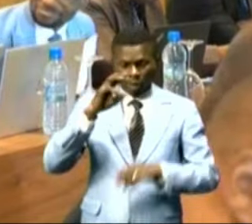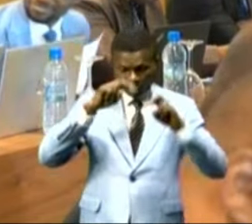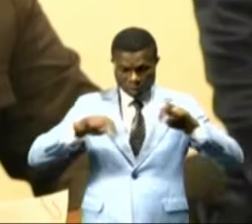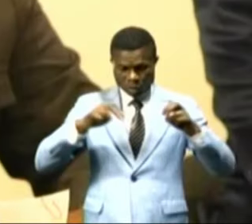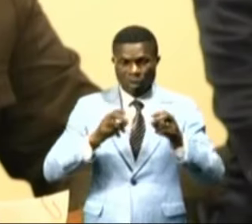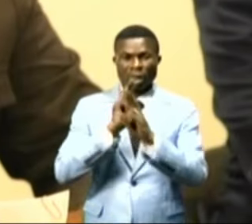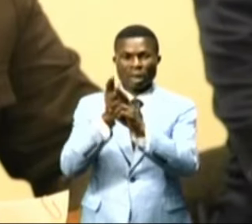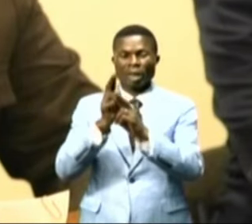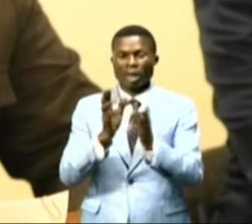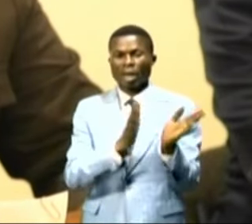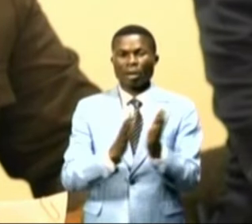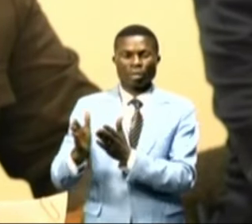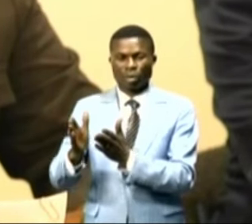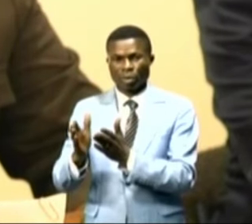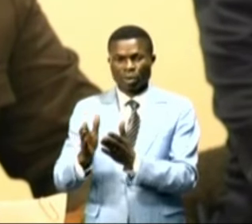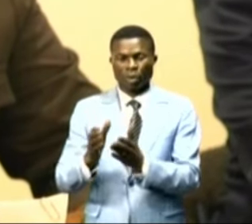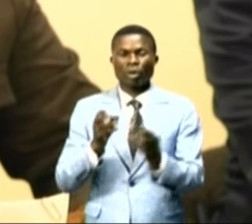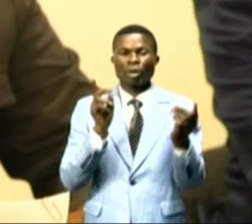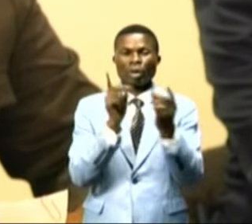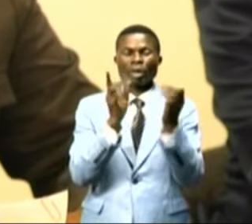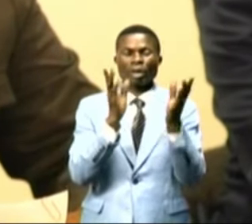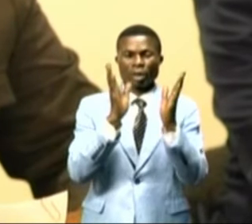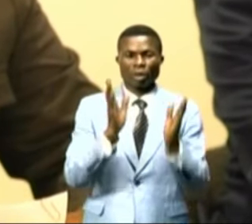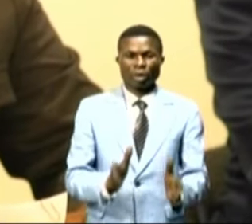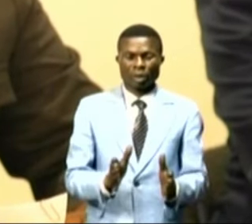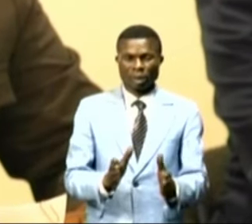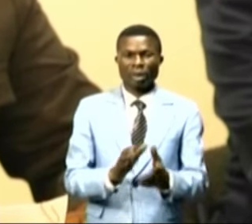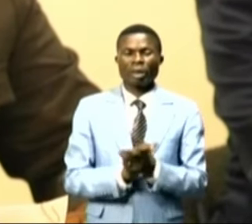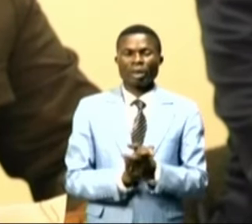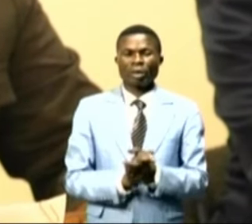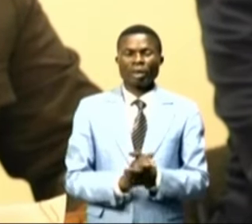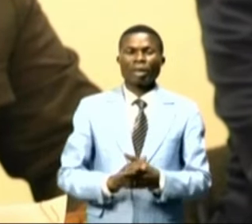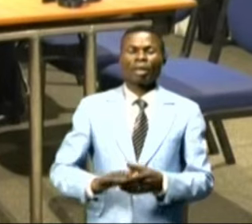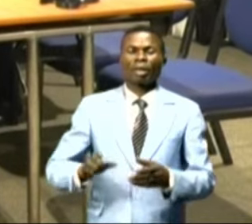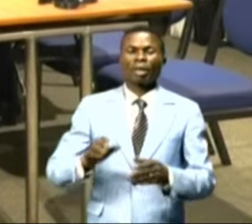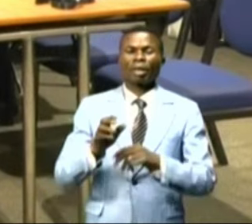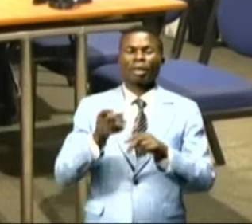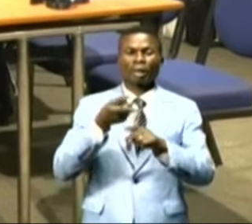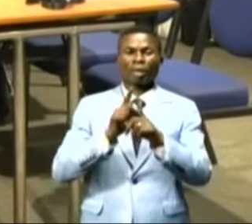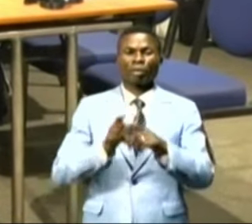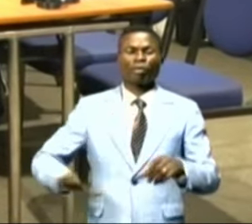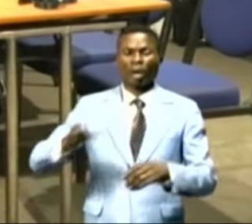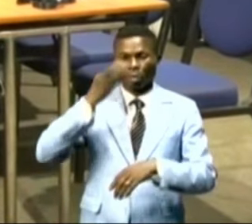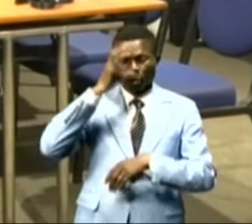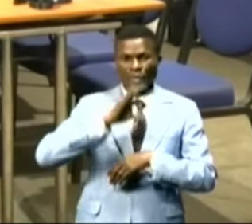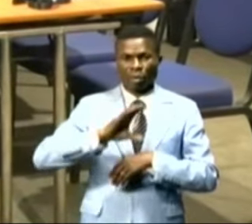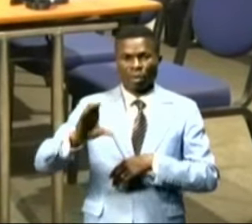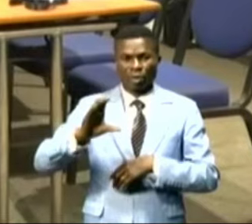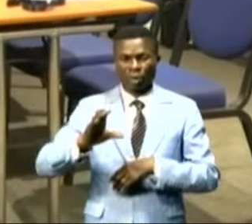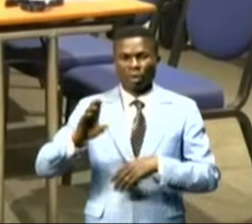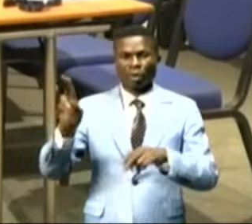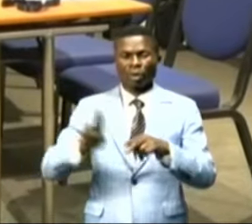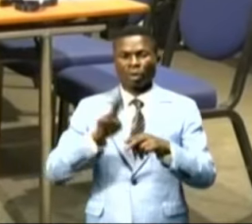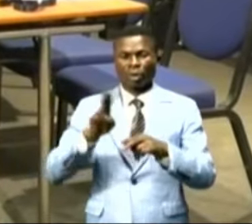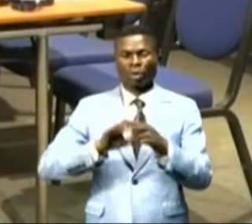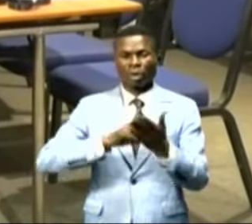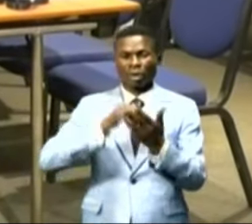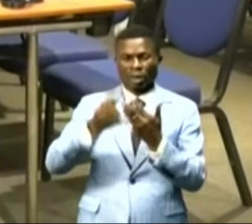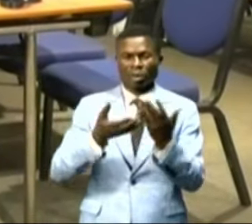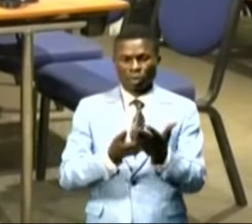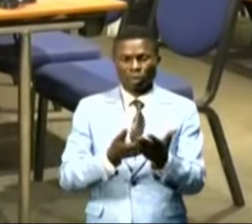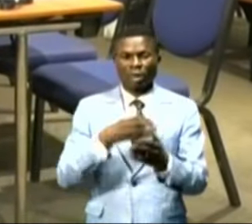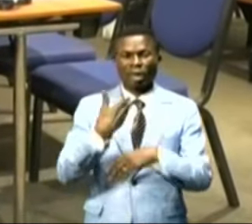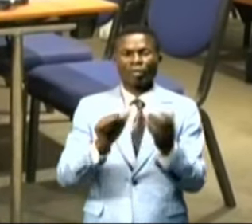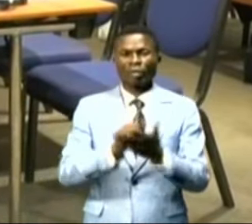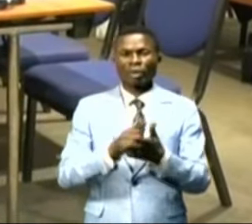rapport élaboré par les consultants Issa Dramé, des nationalités ivoiriennes, sur la mise en œuvre de ce projet.